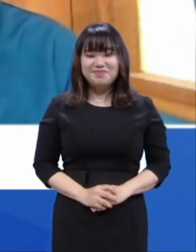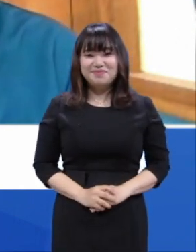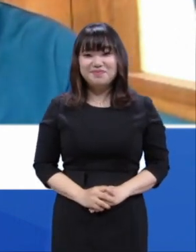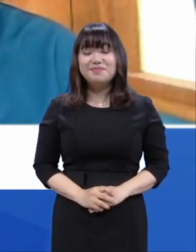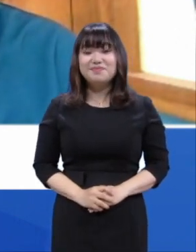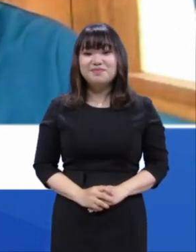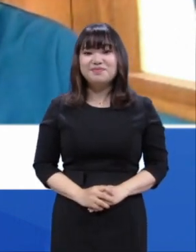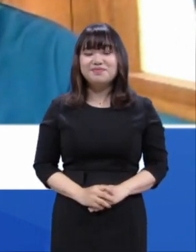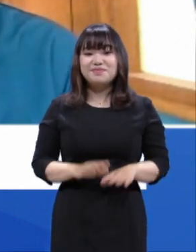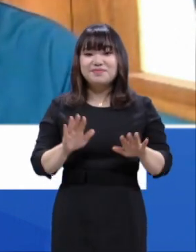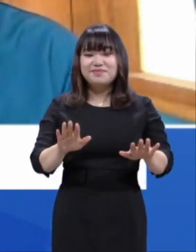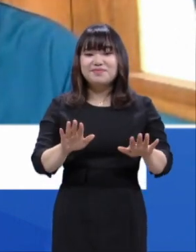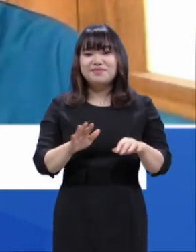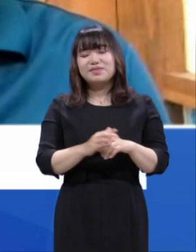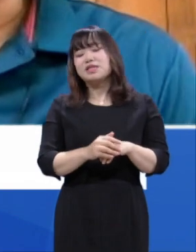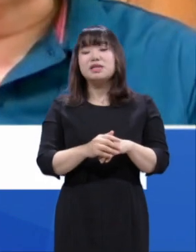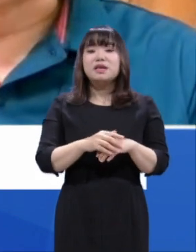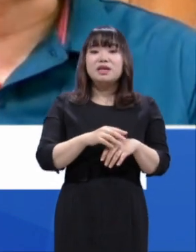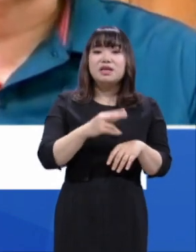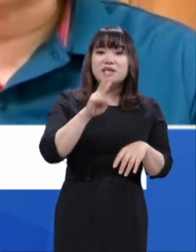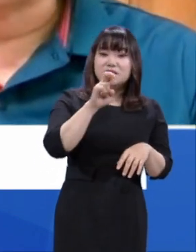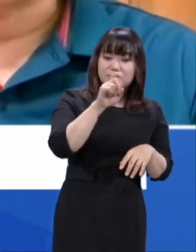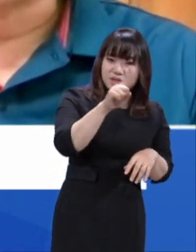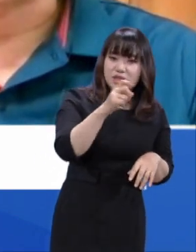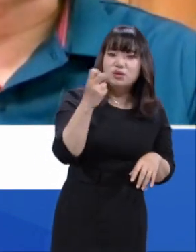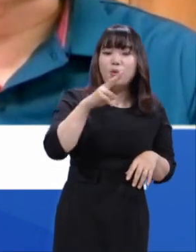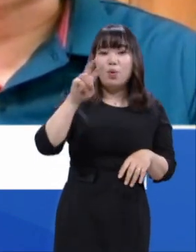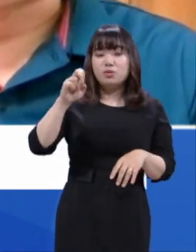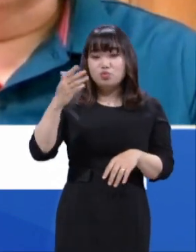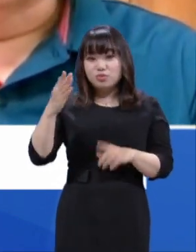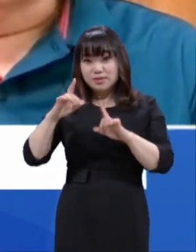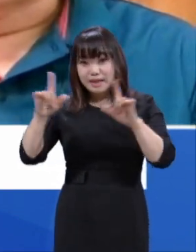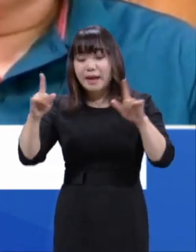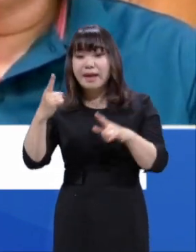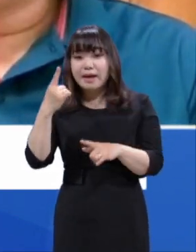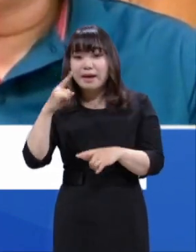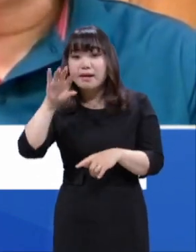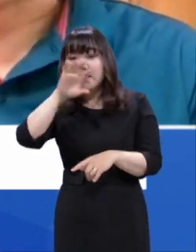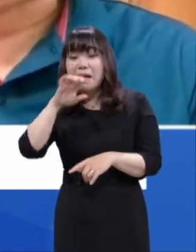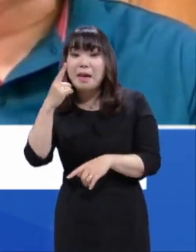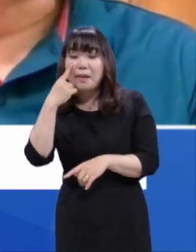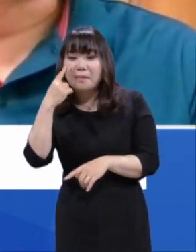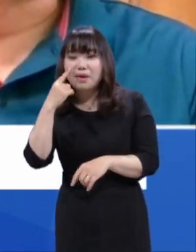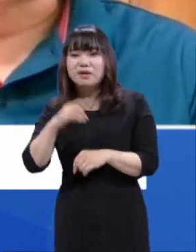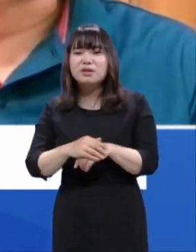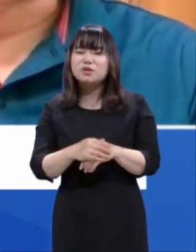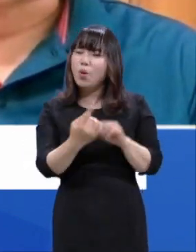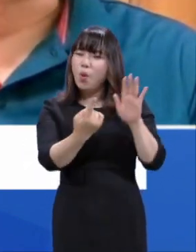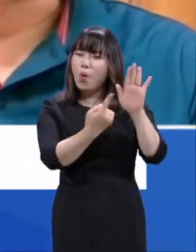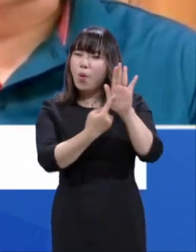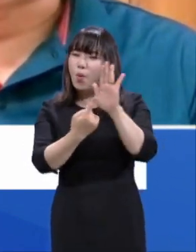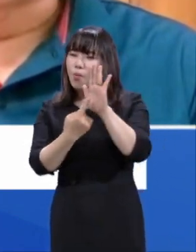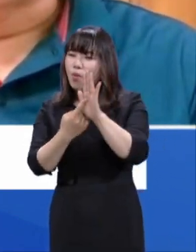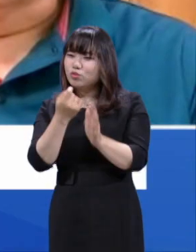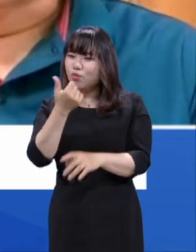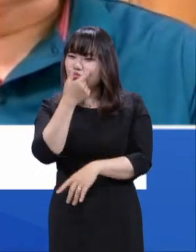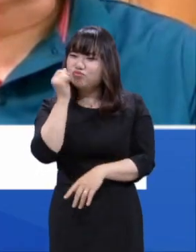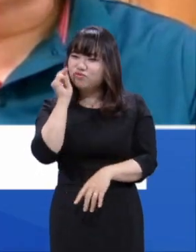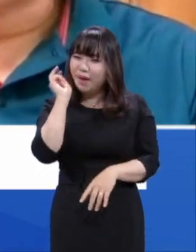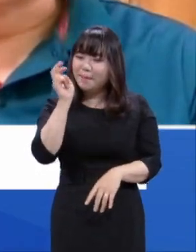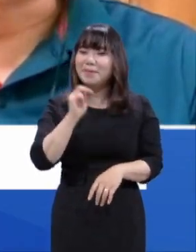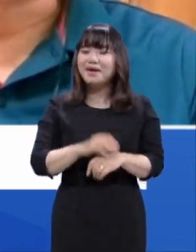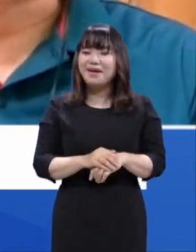네, 22일 시행하고 이제 29일 날 다시 시행을 하게 되는데 네, 홍보가 약간은 좀 부족했던 것 같습니다.